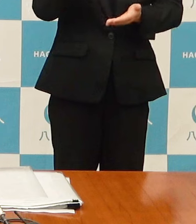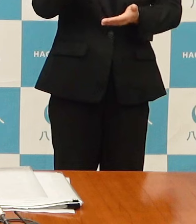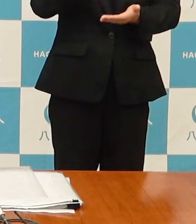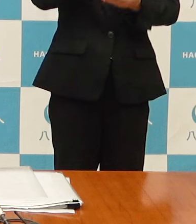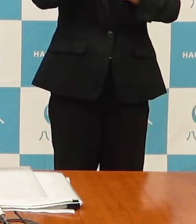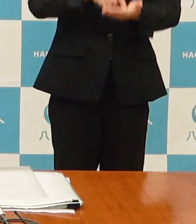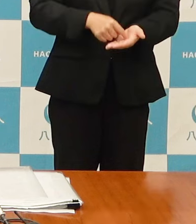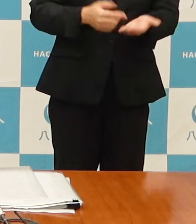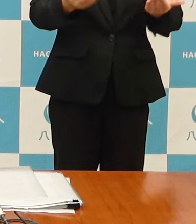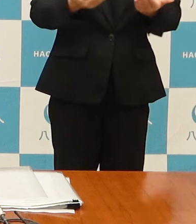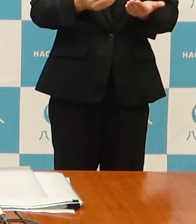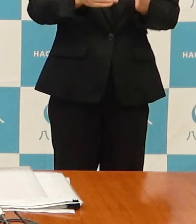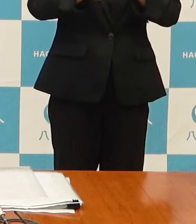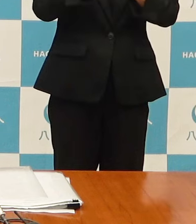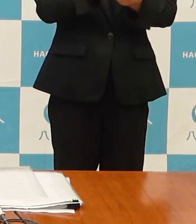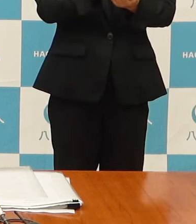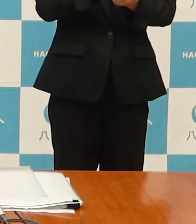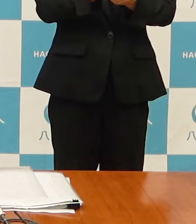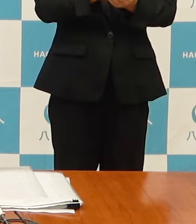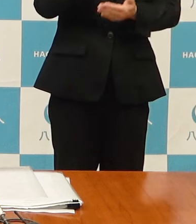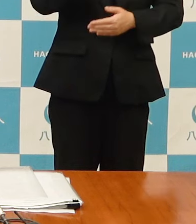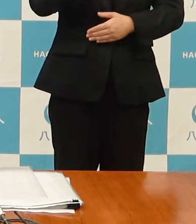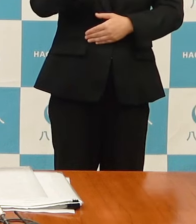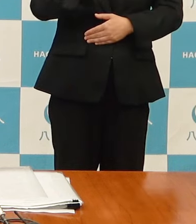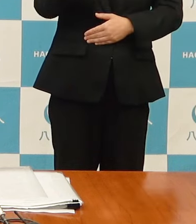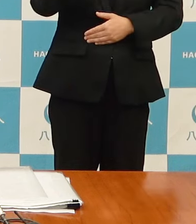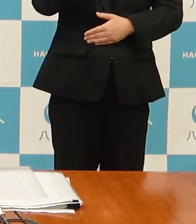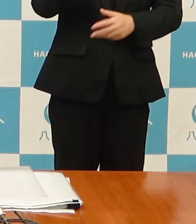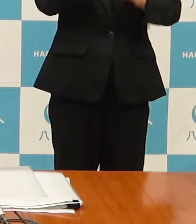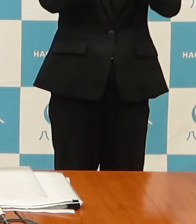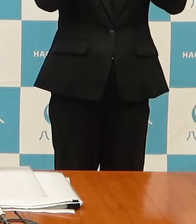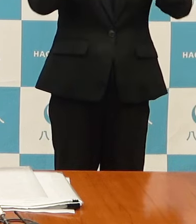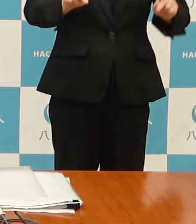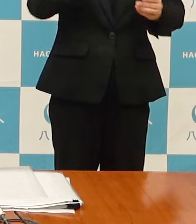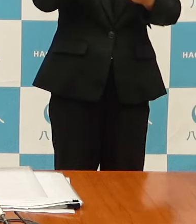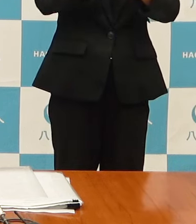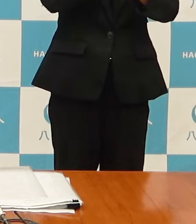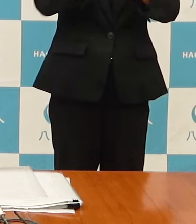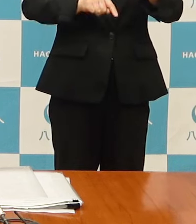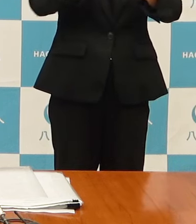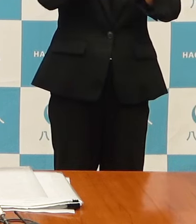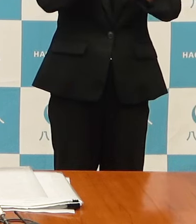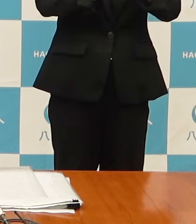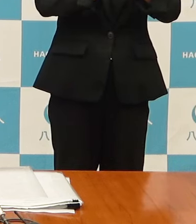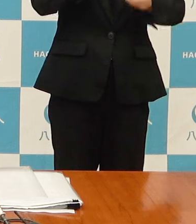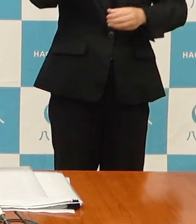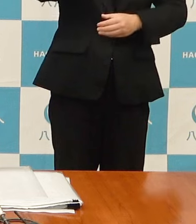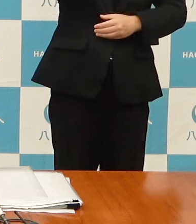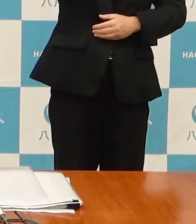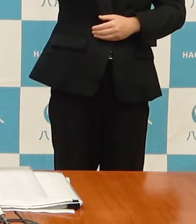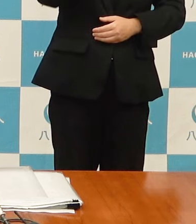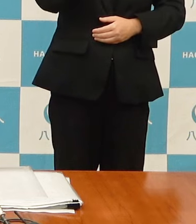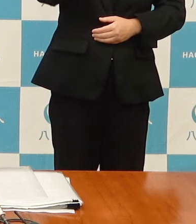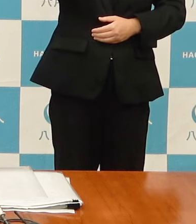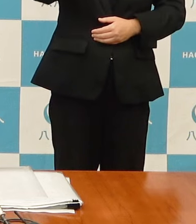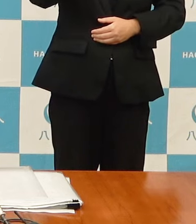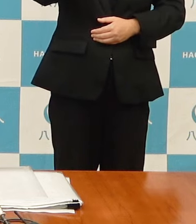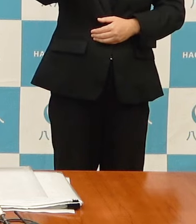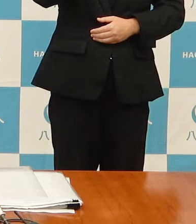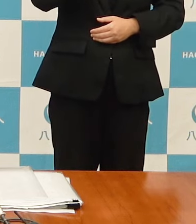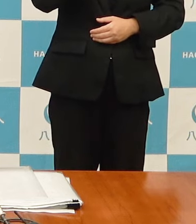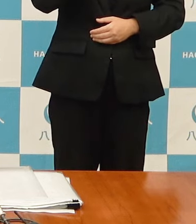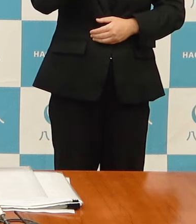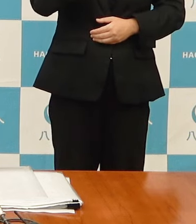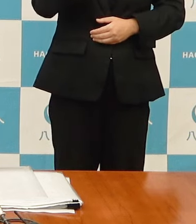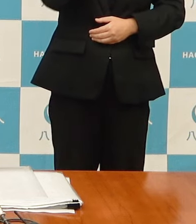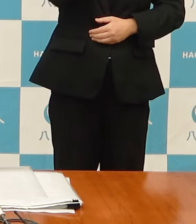点事業要望は投資が抱える課題の解決に向けて将来を見据え市として重